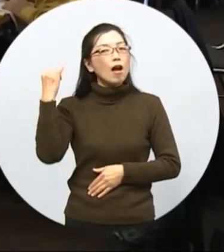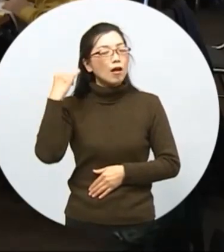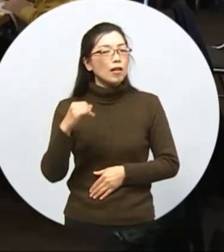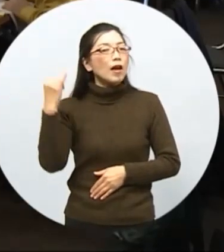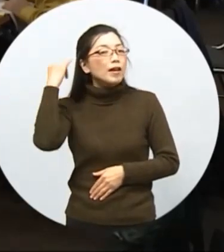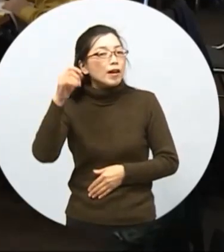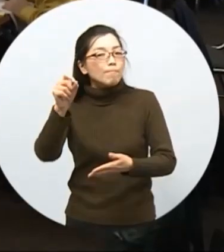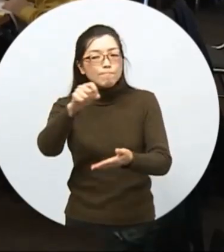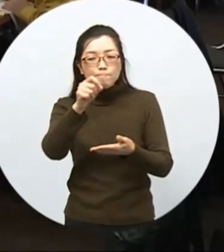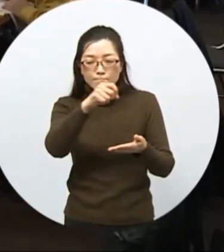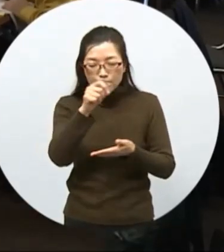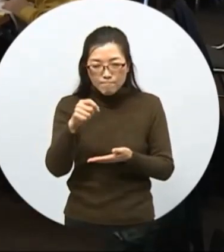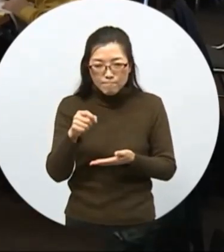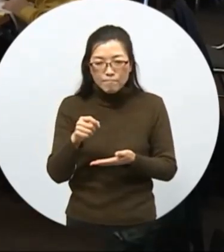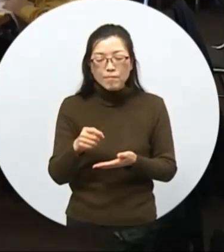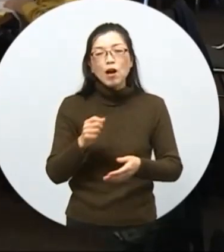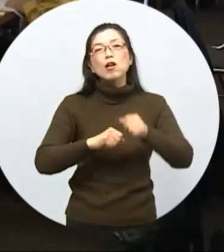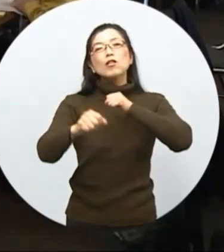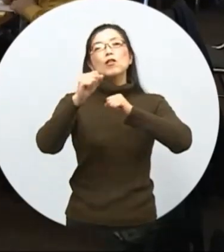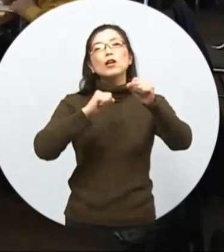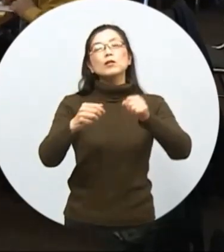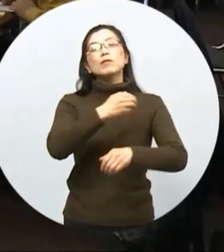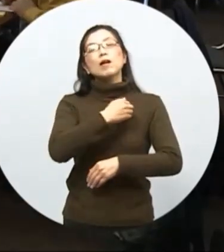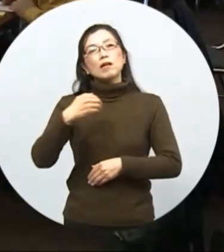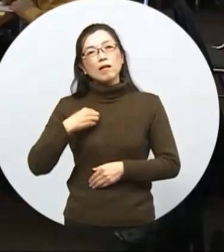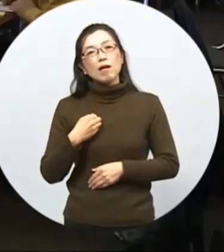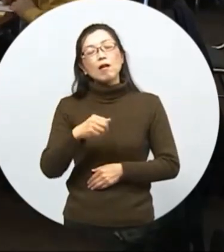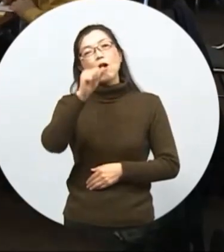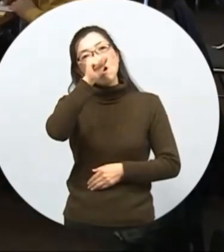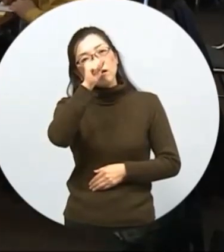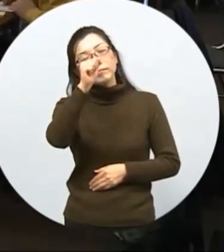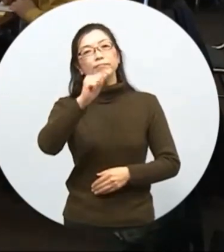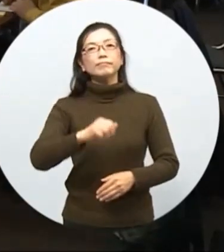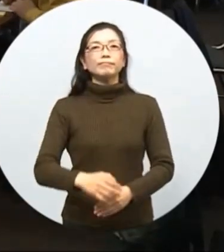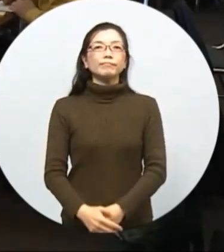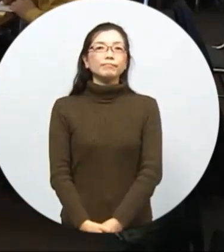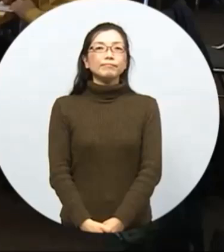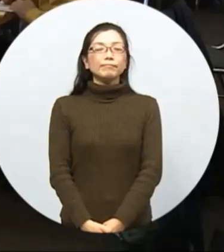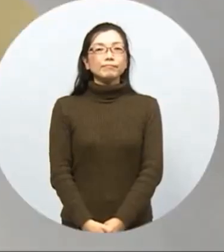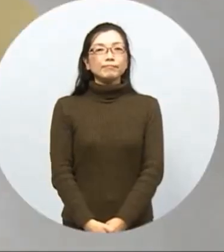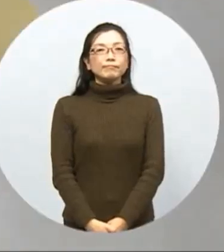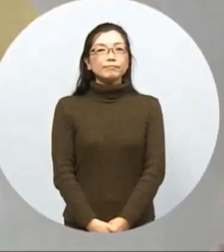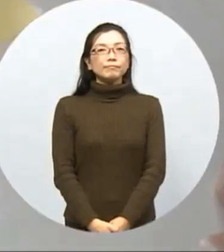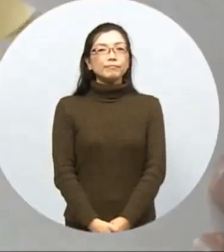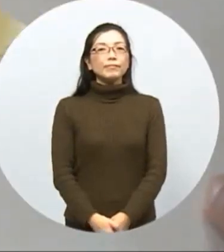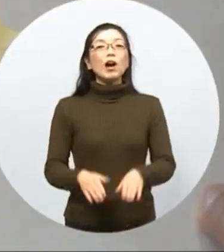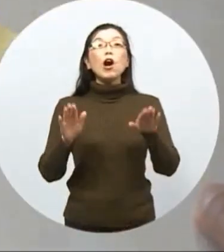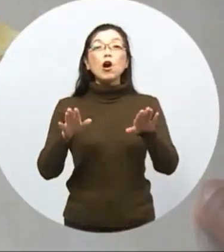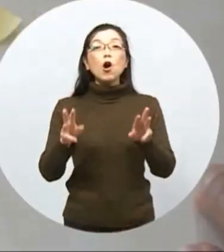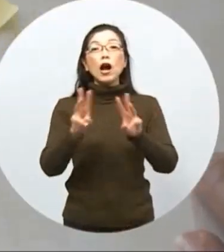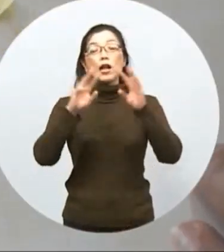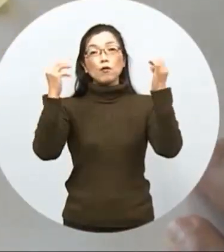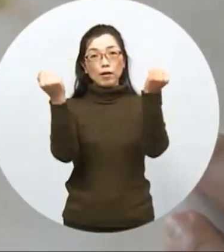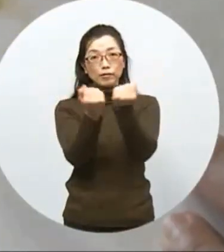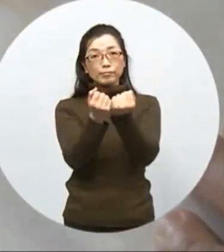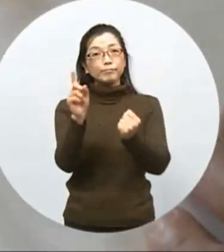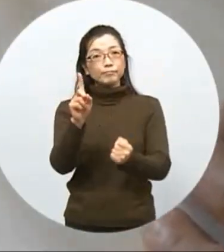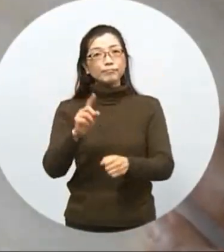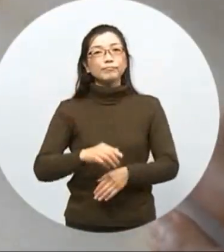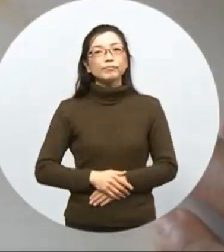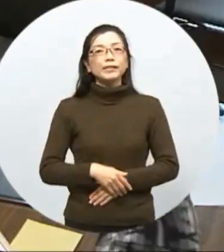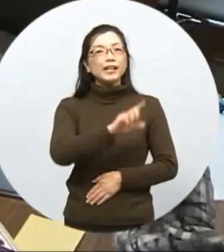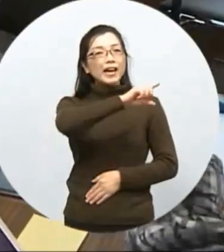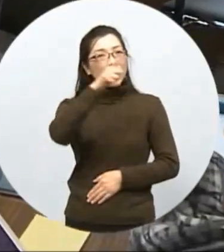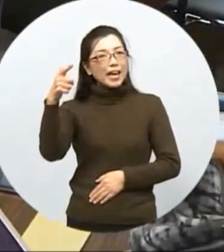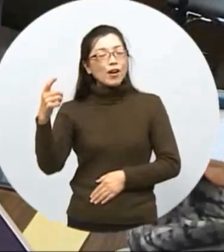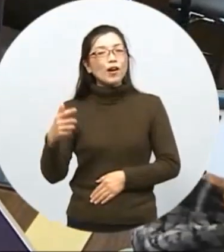ながら取り組んでいけたというのはとても大きいことだと思います。 今回のワークショップでは